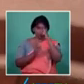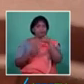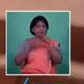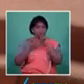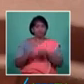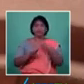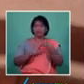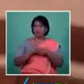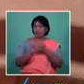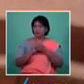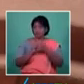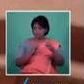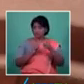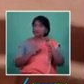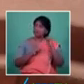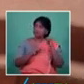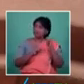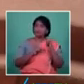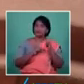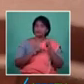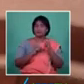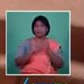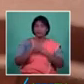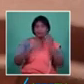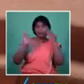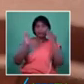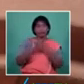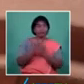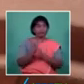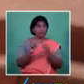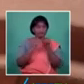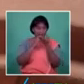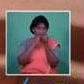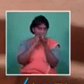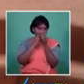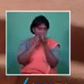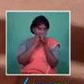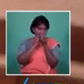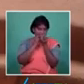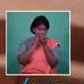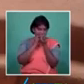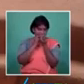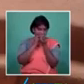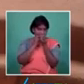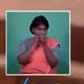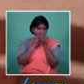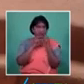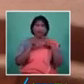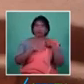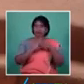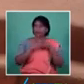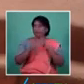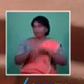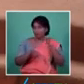මෙහෙම මේ රටේ හැසිරෙන්නේ සමහර ජාතිකයයි කියා ගන්නා මාධ්‍ය හැසිරෙන්නේ මේකනම් අපේ රටේ අවාසනාවක්. මොකද